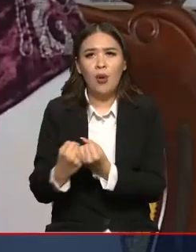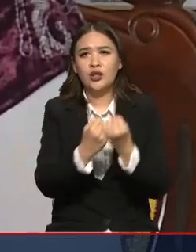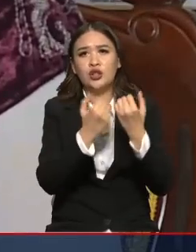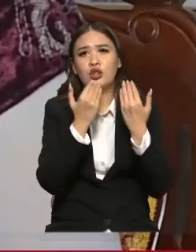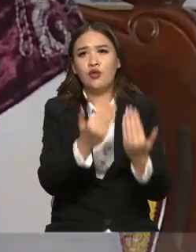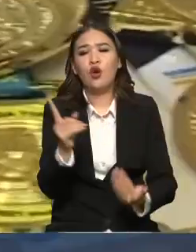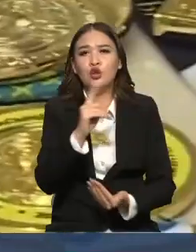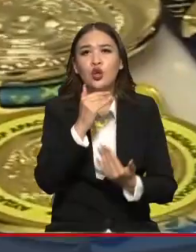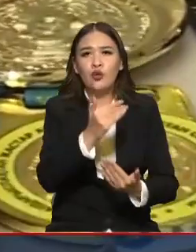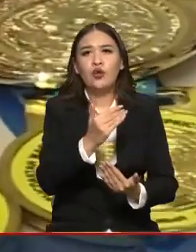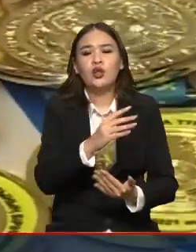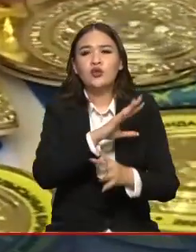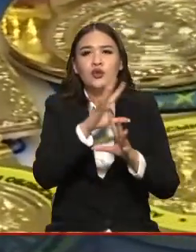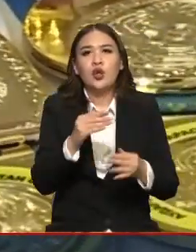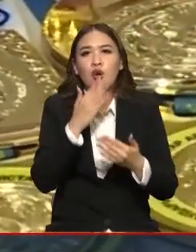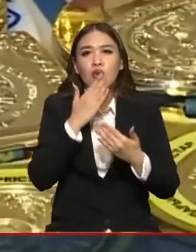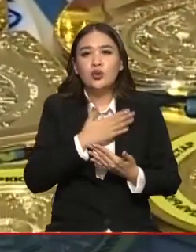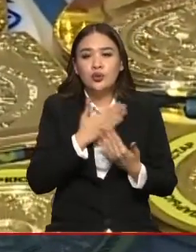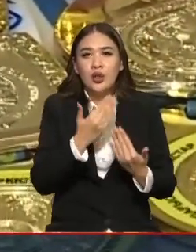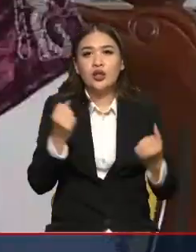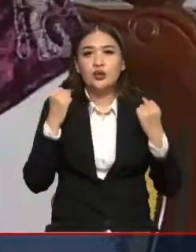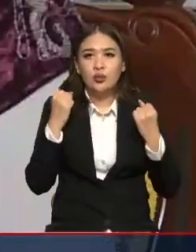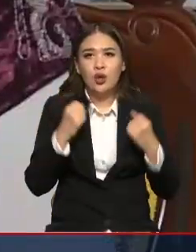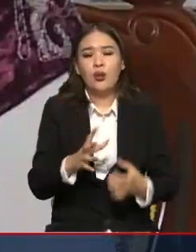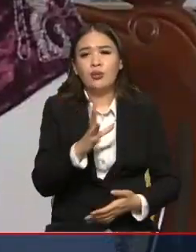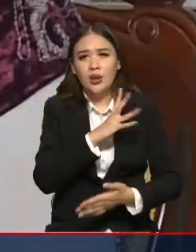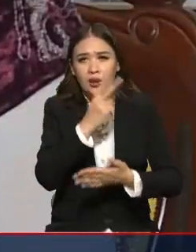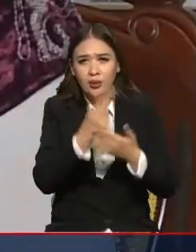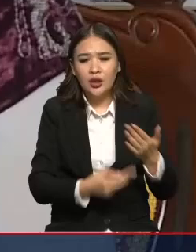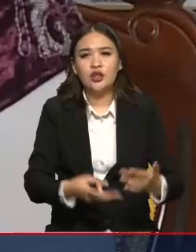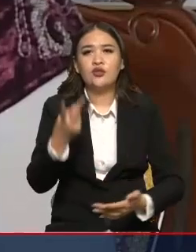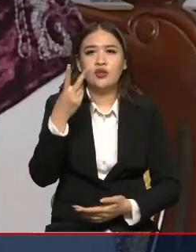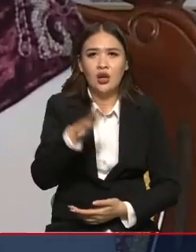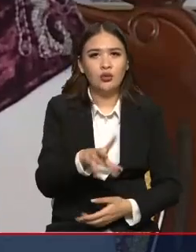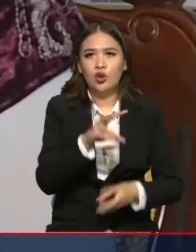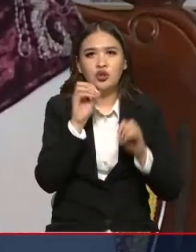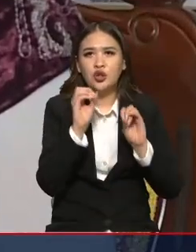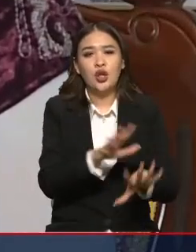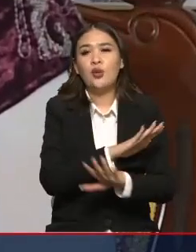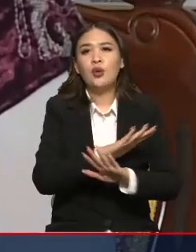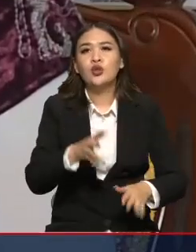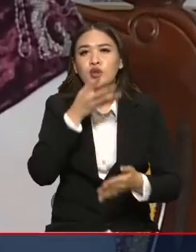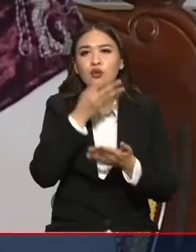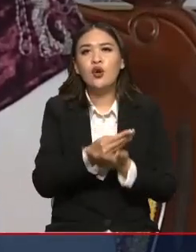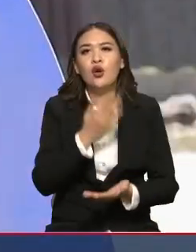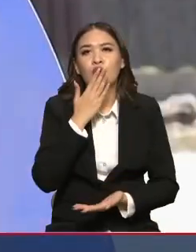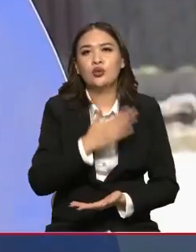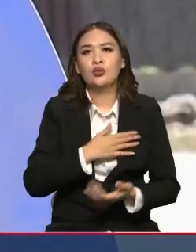Ведь это увлечение всей его жизни были поражения вторые места но сын не бросил своё любимое